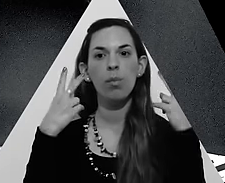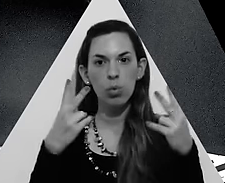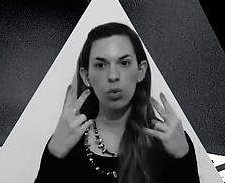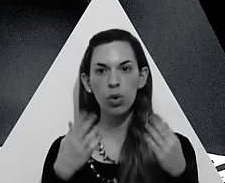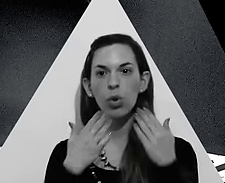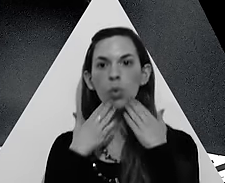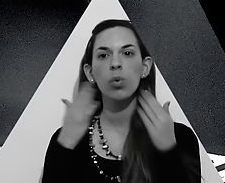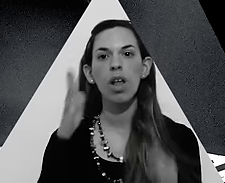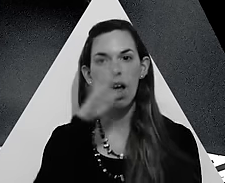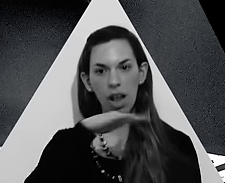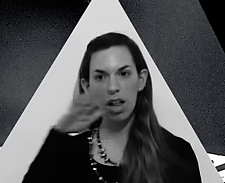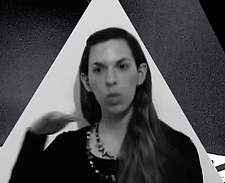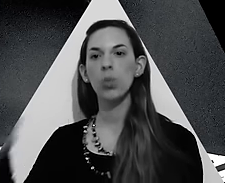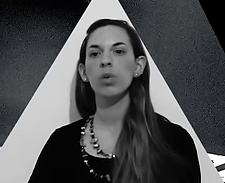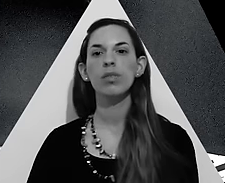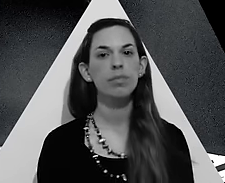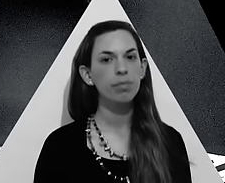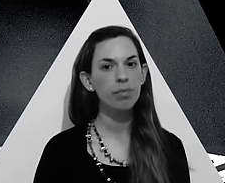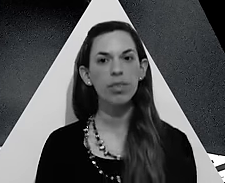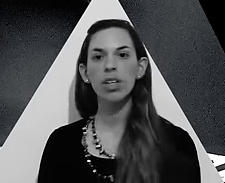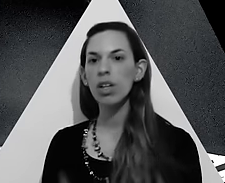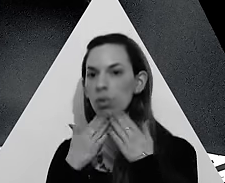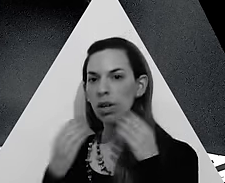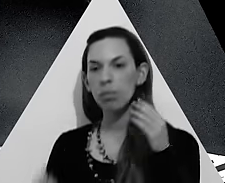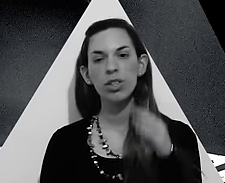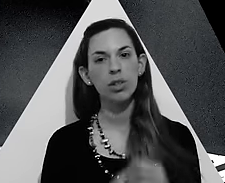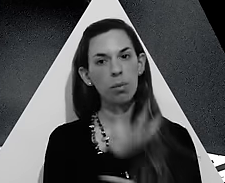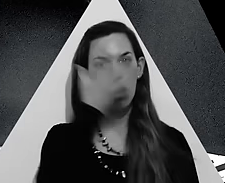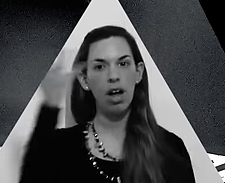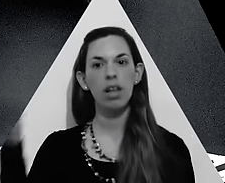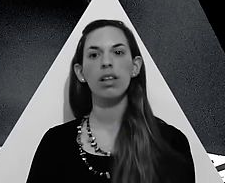המהות תודה תודה על הילדות